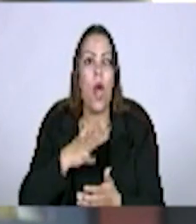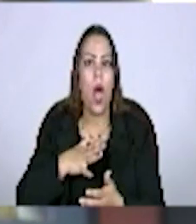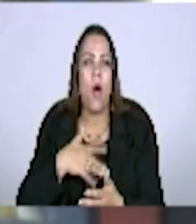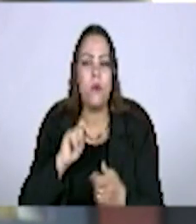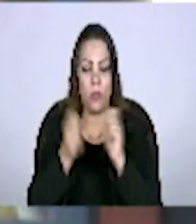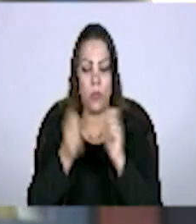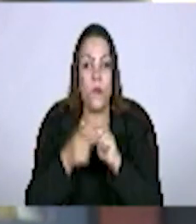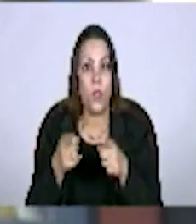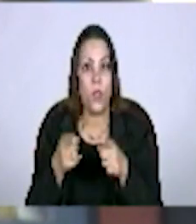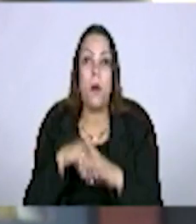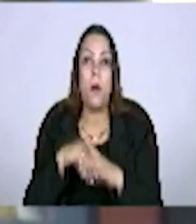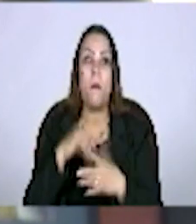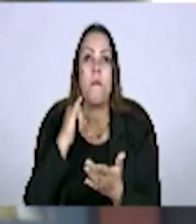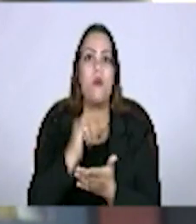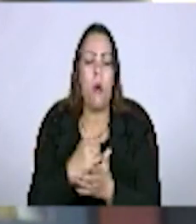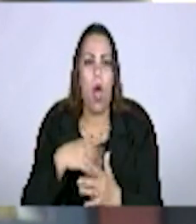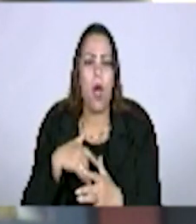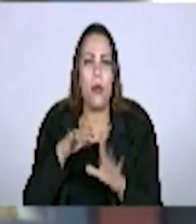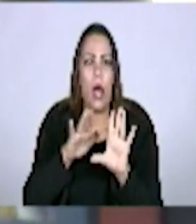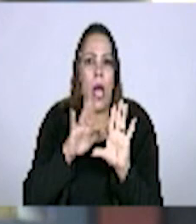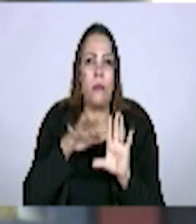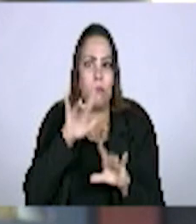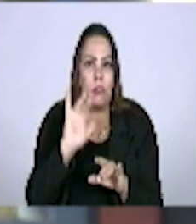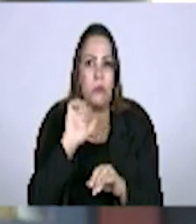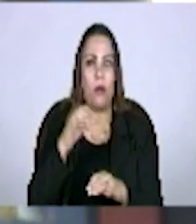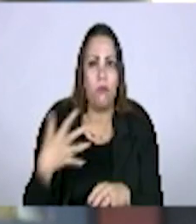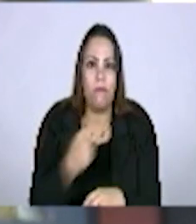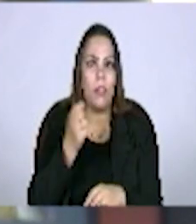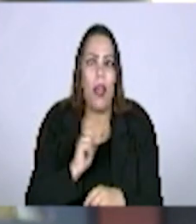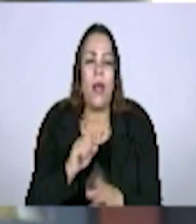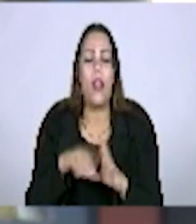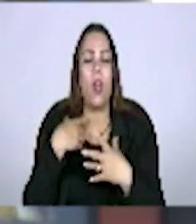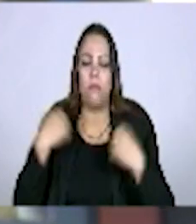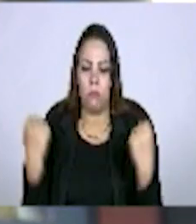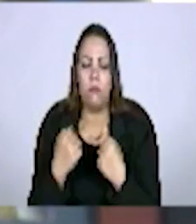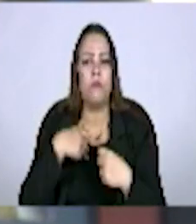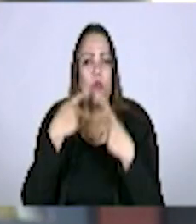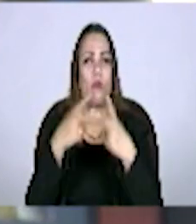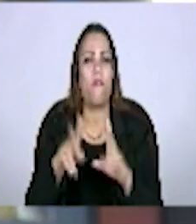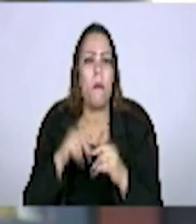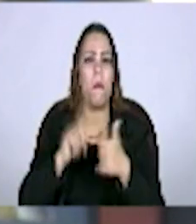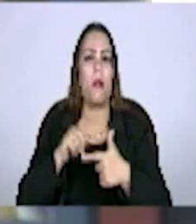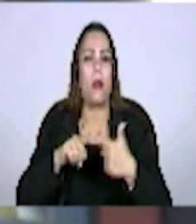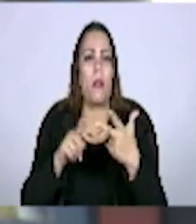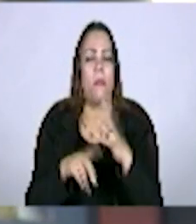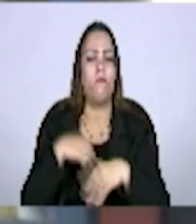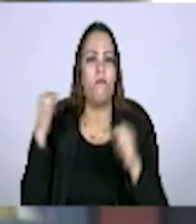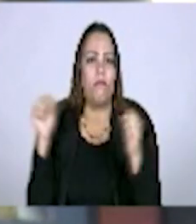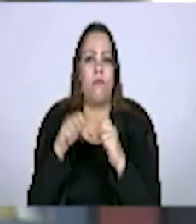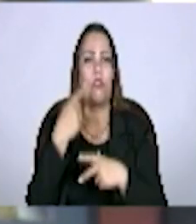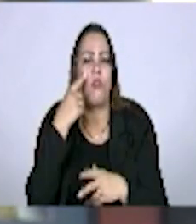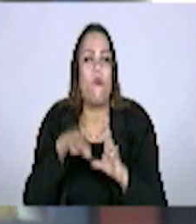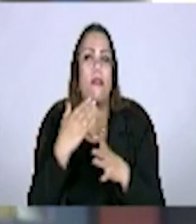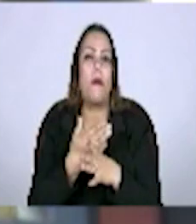قيادات ما تخافش على كراسيها ولا مواقعها ب بالعكس جسوره وشجاعه وعايزه تاخد موقف واثنين وثلاثه وعشره في